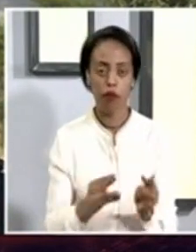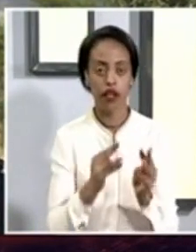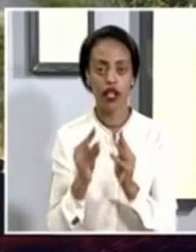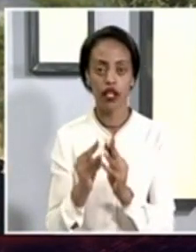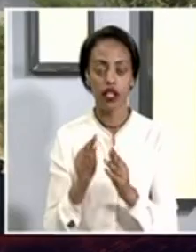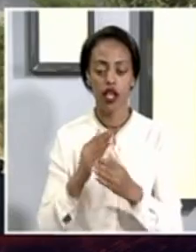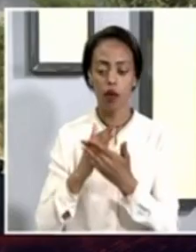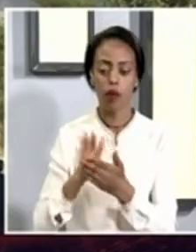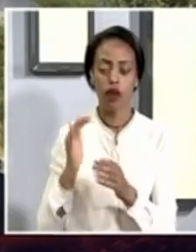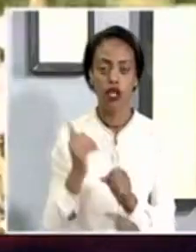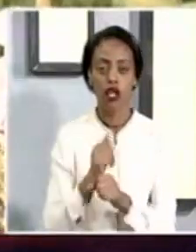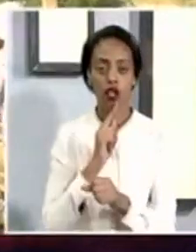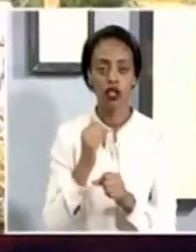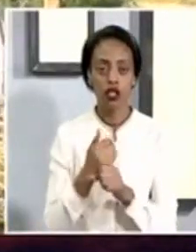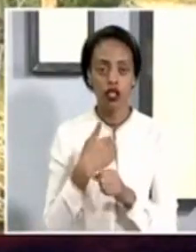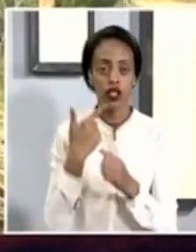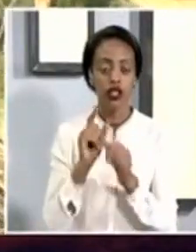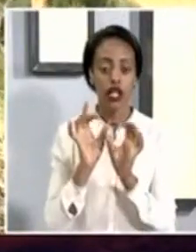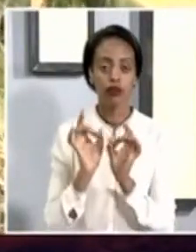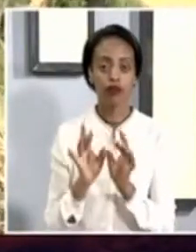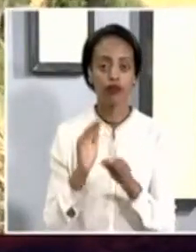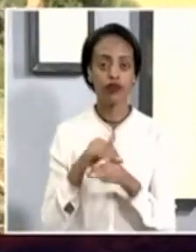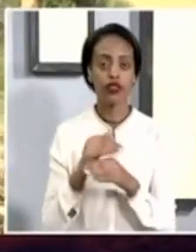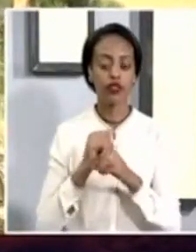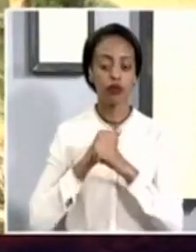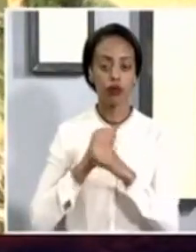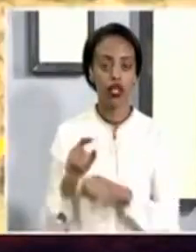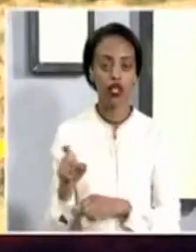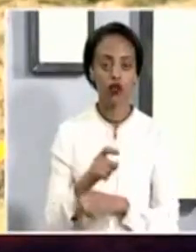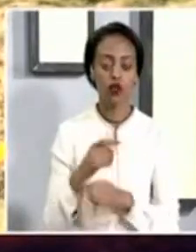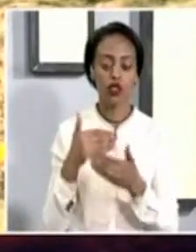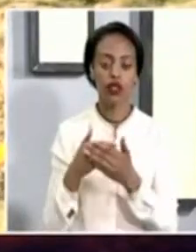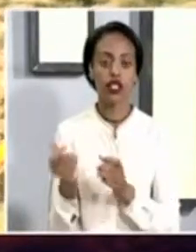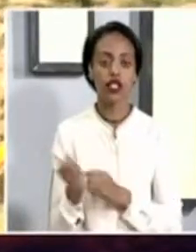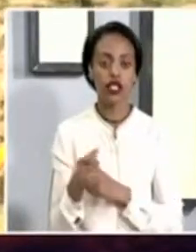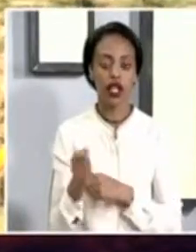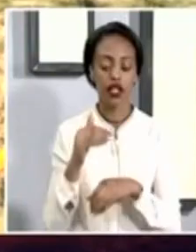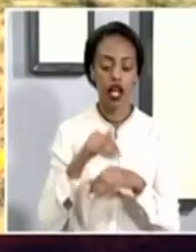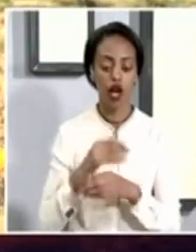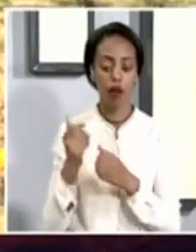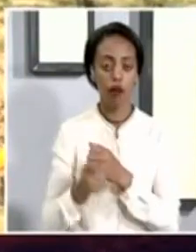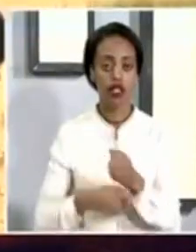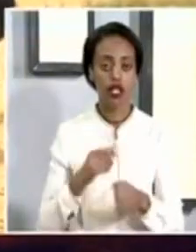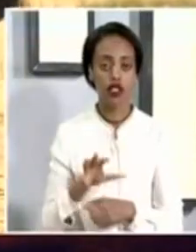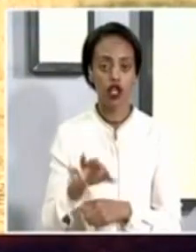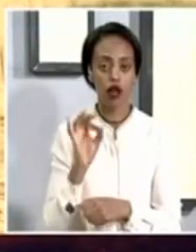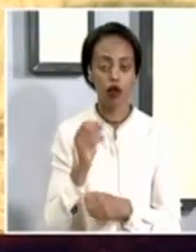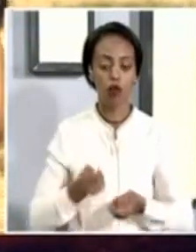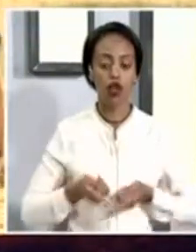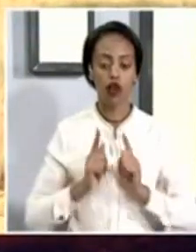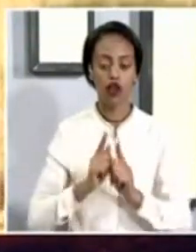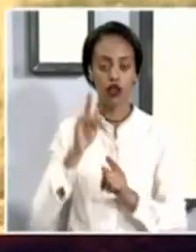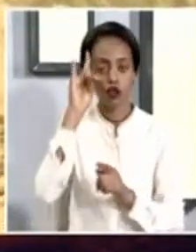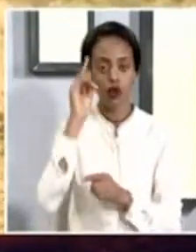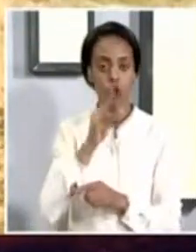ናይ ምብራር ስራሕ ይሰርሕ ዘሎ ነቲ ዕስለንበጣ ኣብ ምምካት ይኹን ዘባፅሐ ዝራእቶም ኣብ ምዕፃድ ዘረኸብናዮም ነበርቲ ዞባ